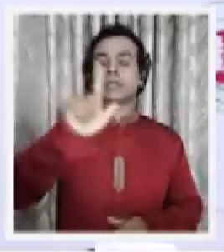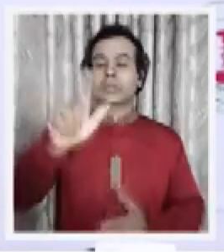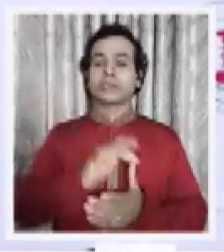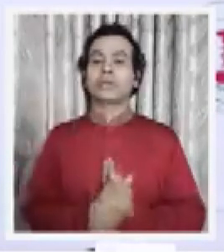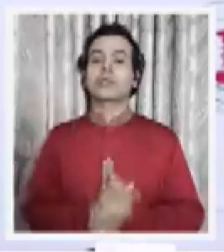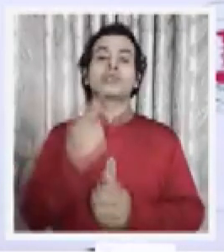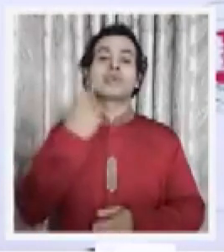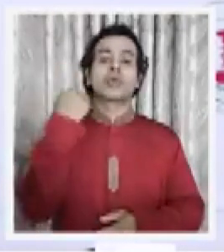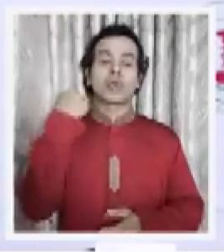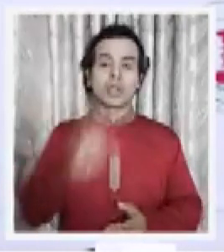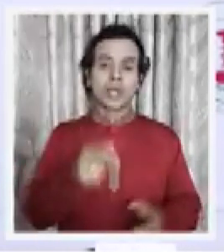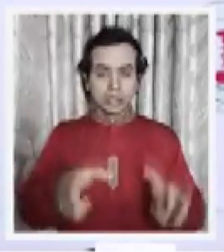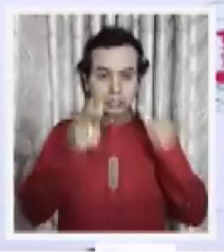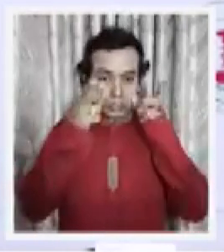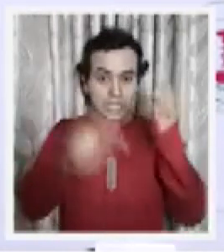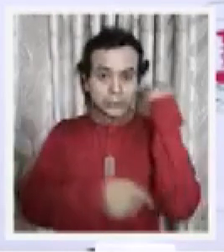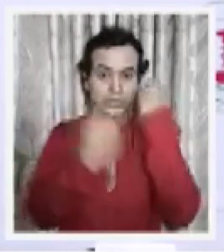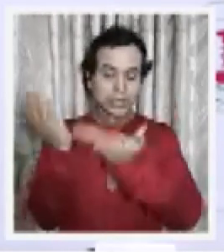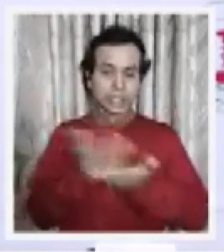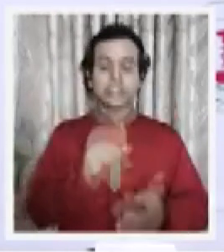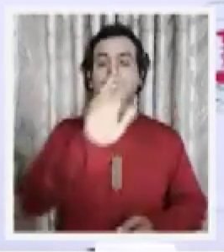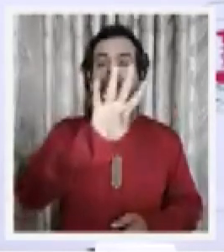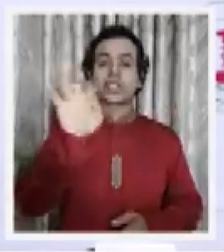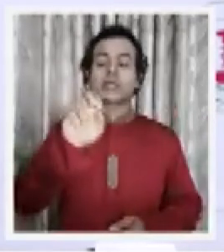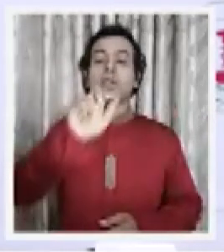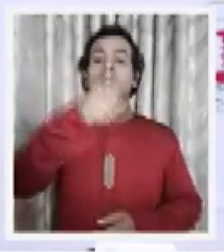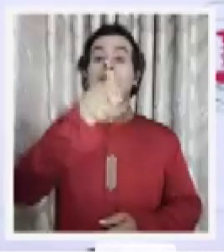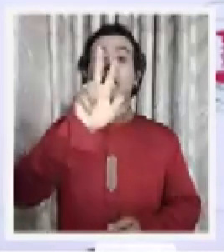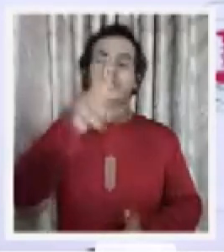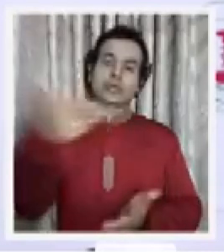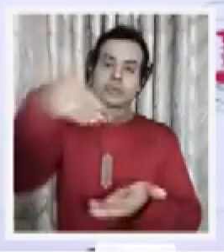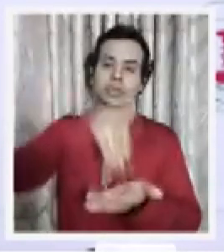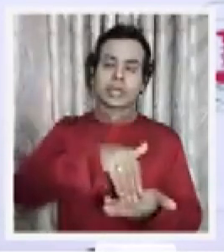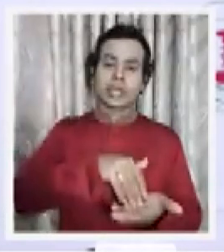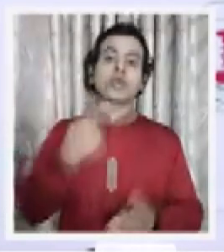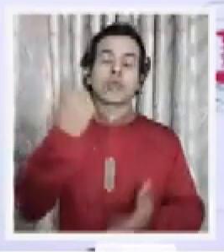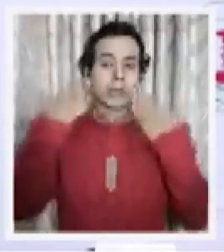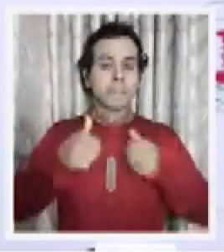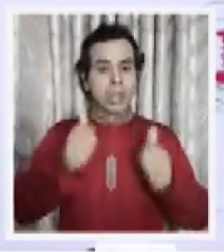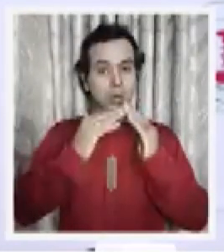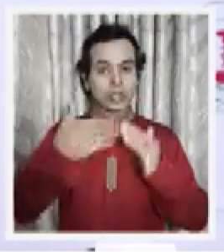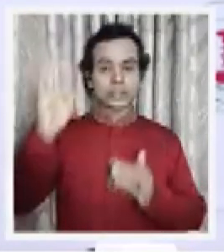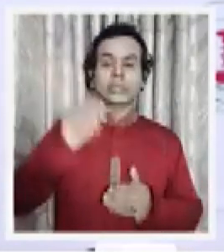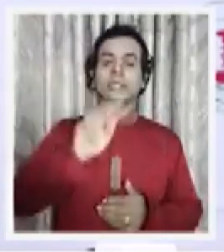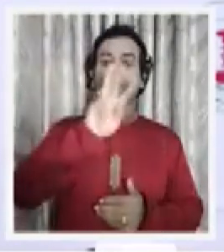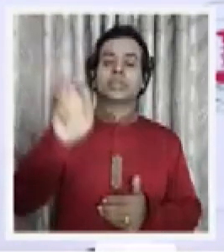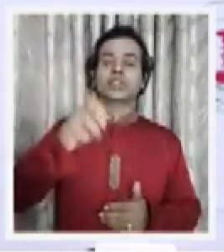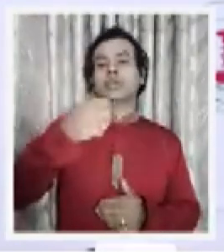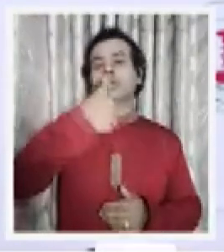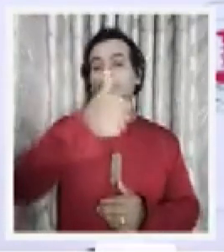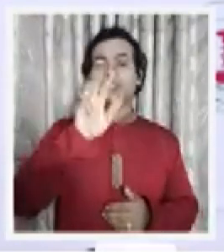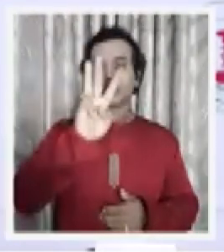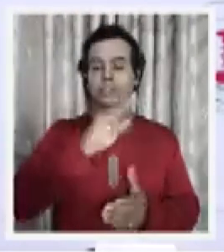গত 24 ঘন্টা আইসোলেশনে যুক্ত হয়েছে 468 জন, আইসোলেশন থেকে ছাড়া পেয়েছে গত